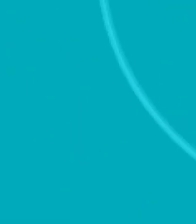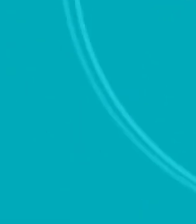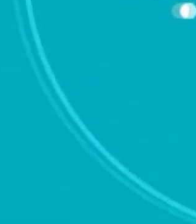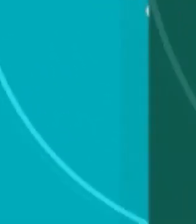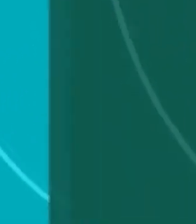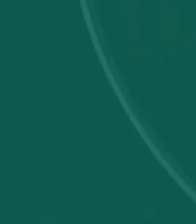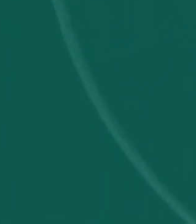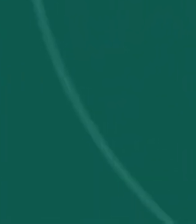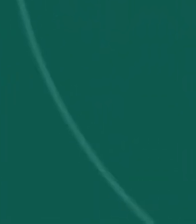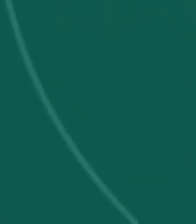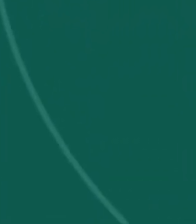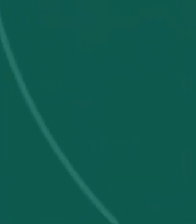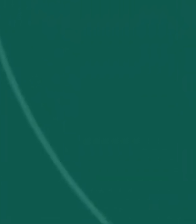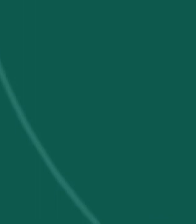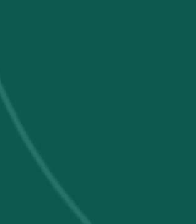Дякую.